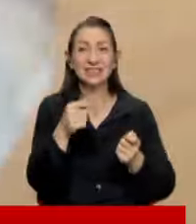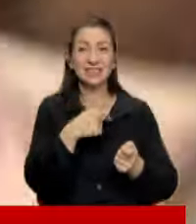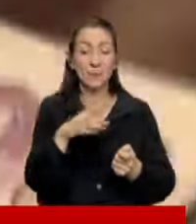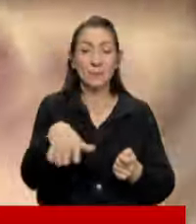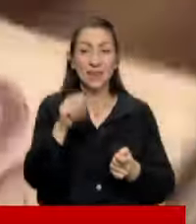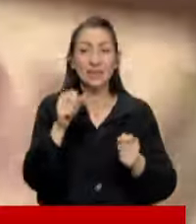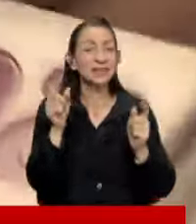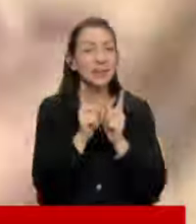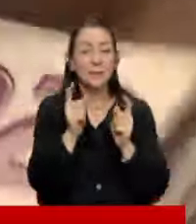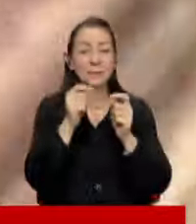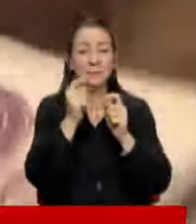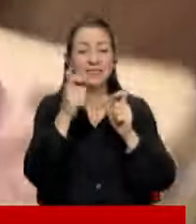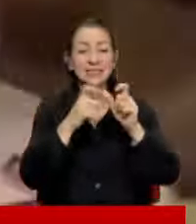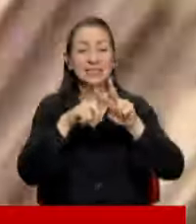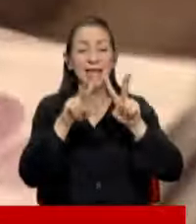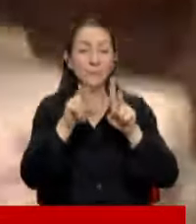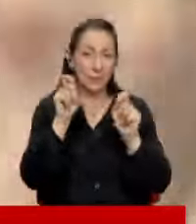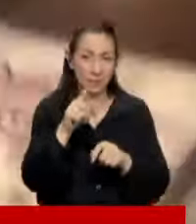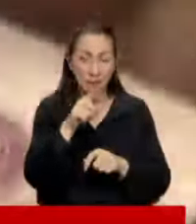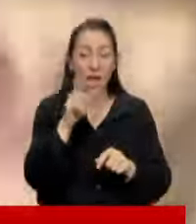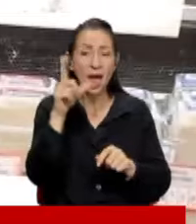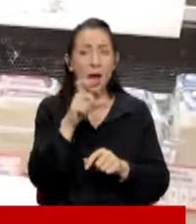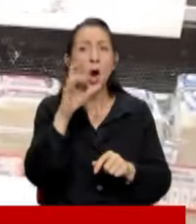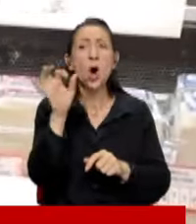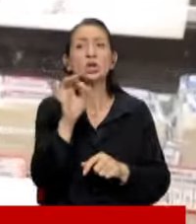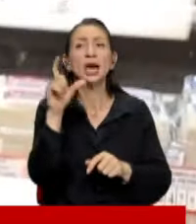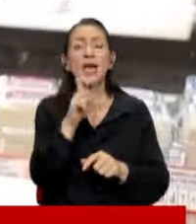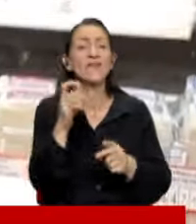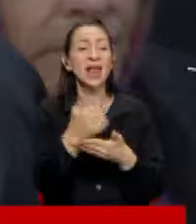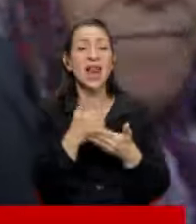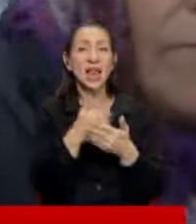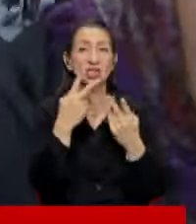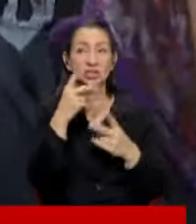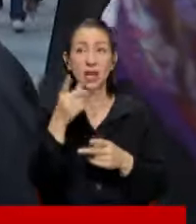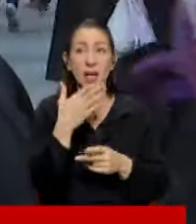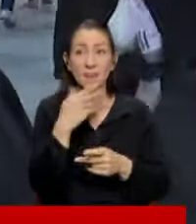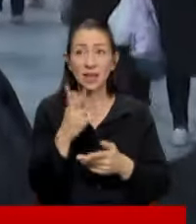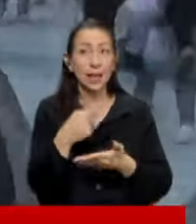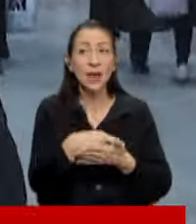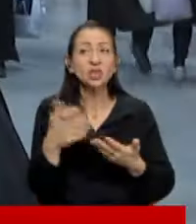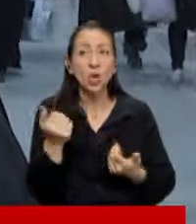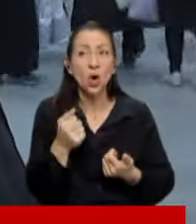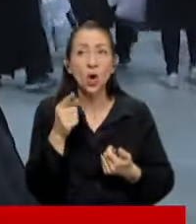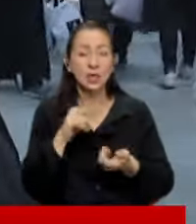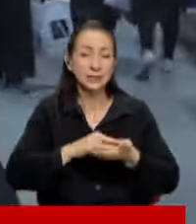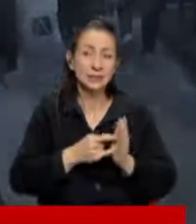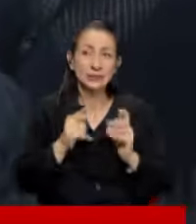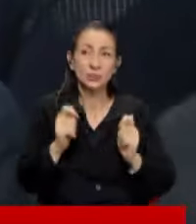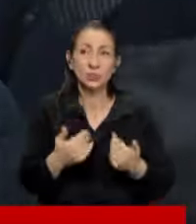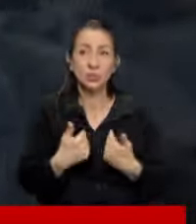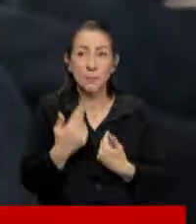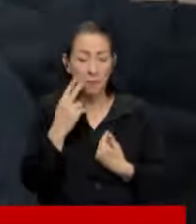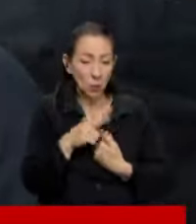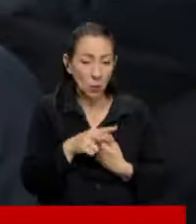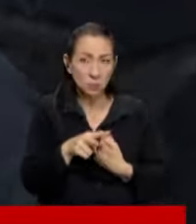Merkezi kısa adıyla bisam yaptı Her ay olduğu gibi Ocak ayı verilerini de açıkladı bir Sam Emekli ne kadar alıyor ondan geçiniyoruz